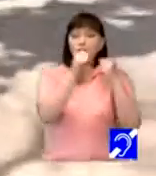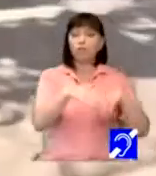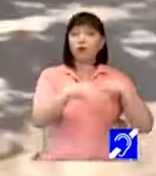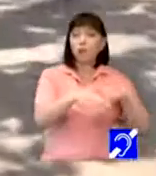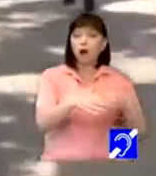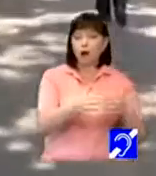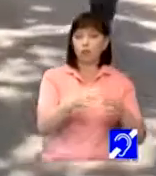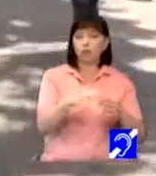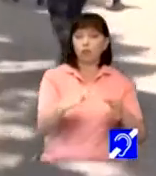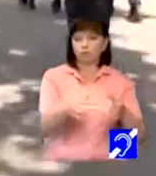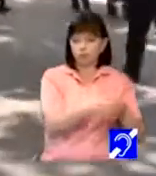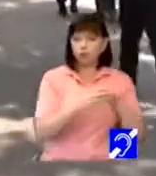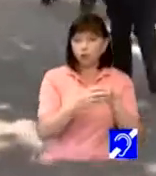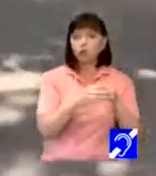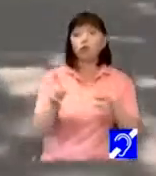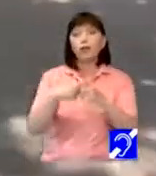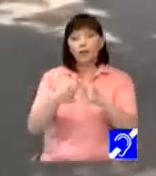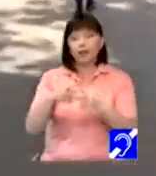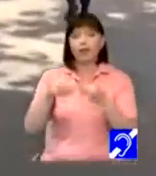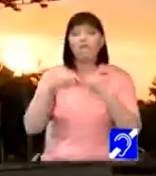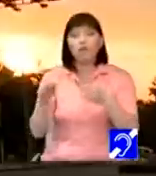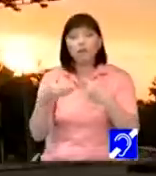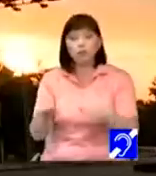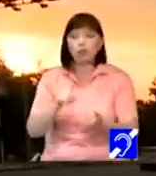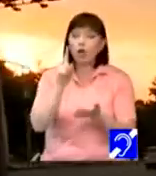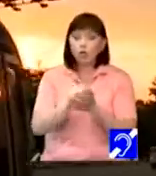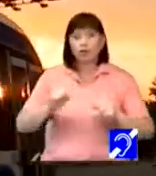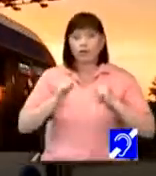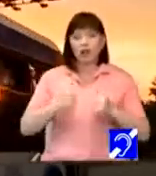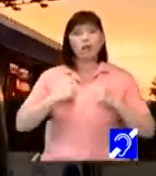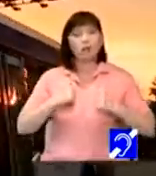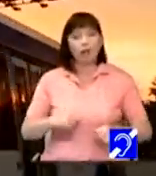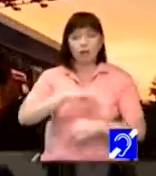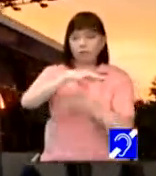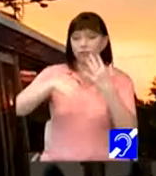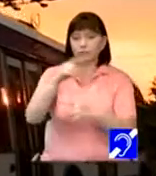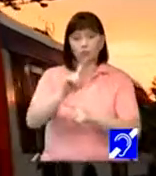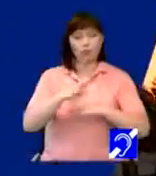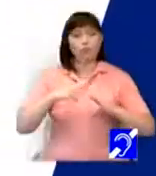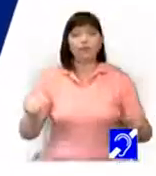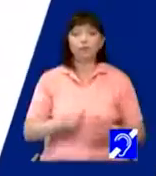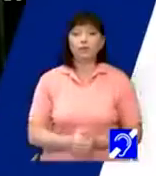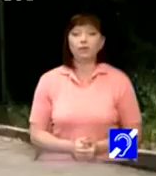vor participa la concertul dedicat Zilei Absolventului, trebuie să evite conflictele și altercațiile.